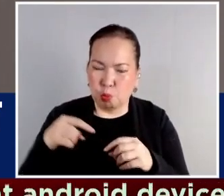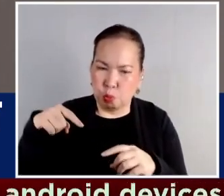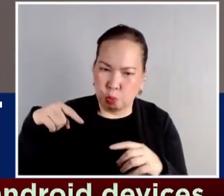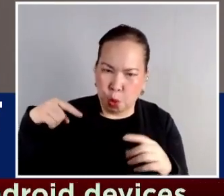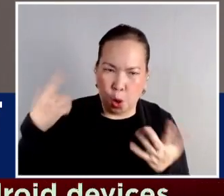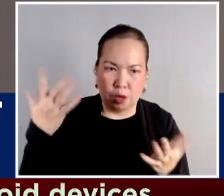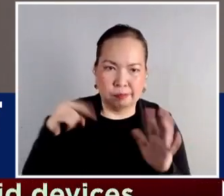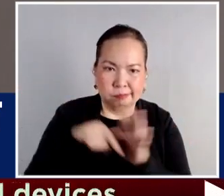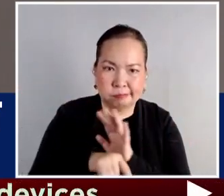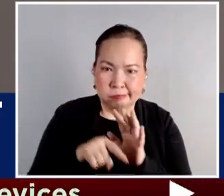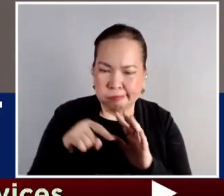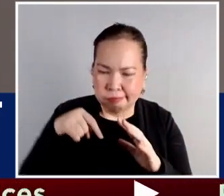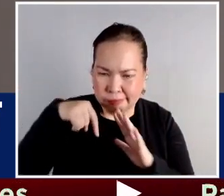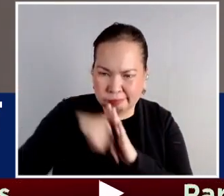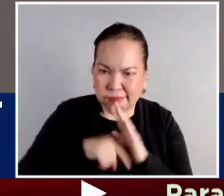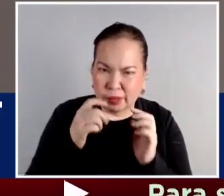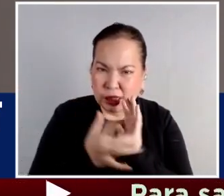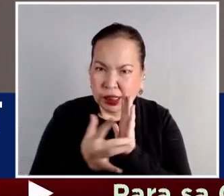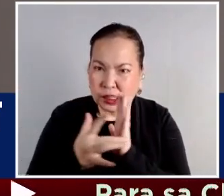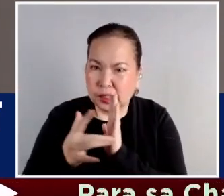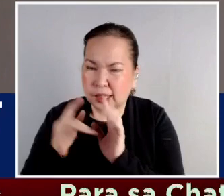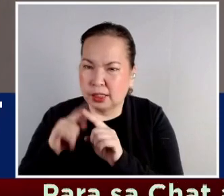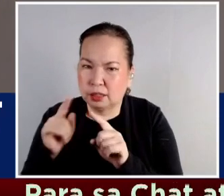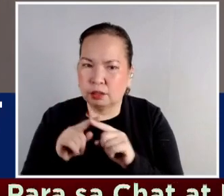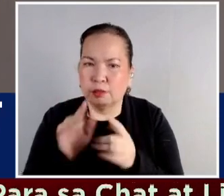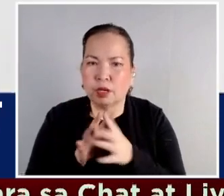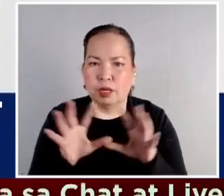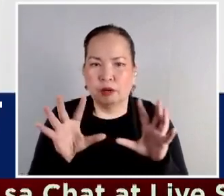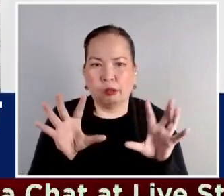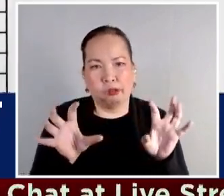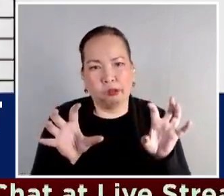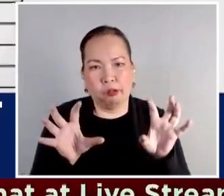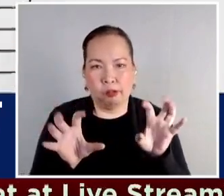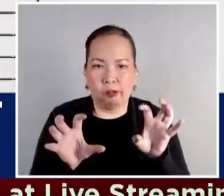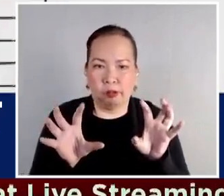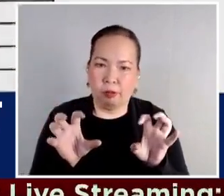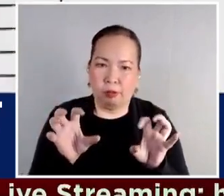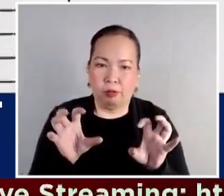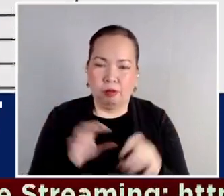nagiging mabagal na siya or naghahang na po siya. Nasa